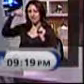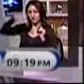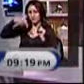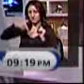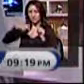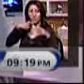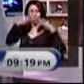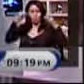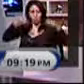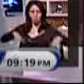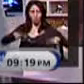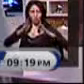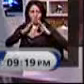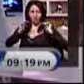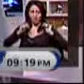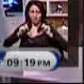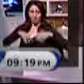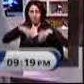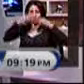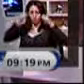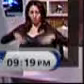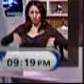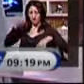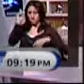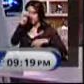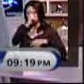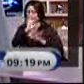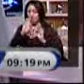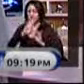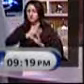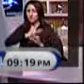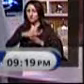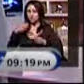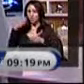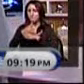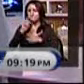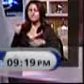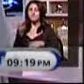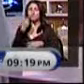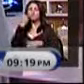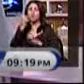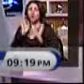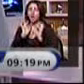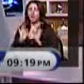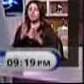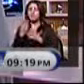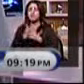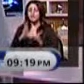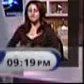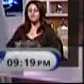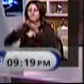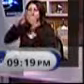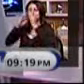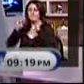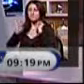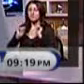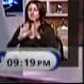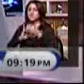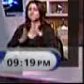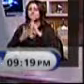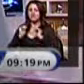انهيار الدوله فيدخل الجيش مش عشان يحكم زي اللي حصل في بورسعيد، عشان يمنع انهيار الدوله. فهنا علينا ان نفرق بين